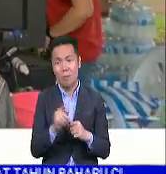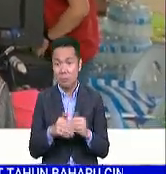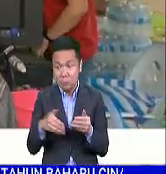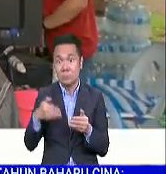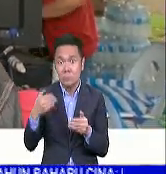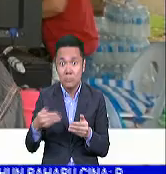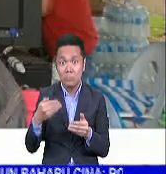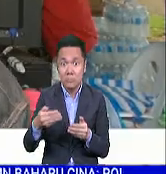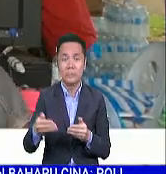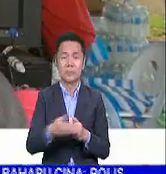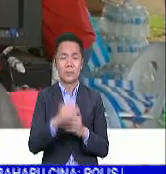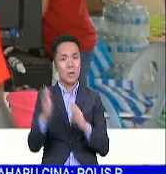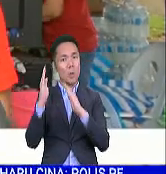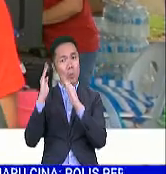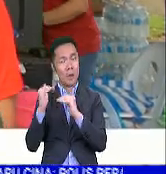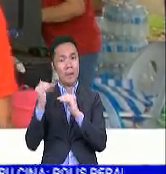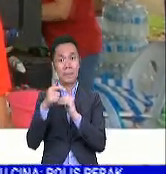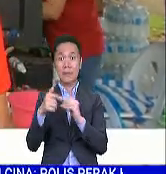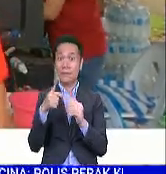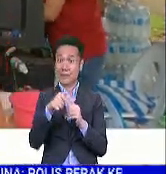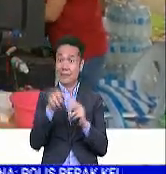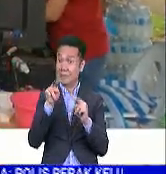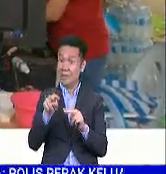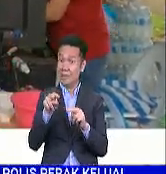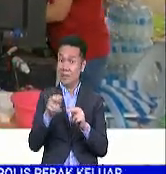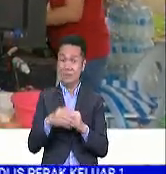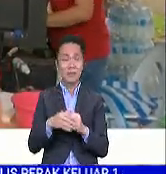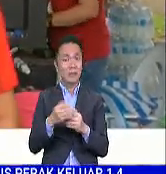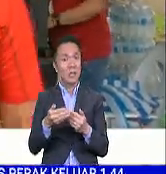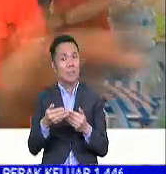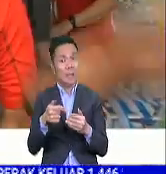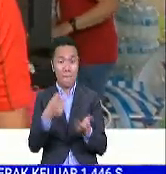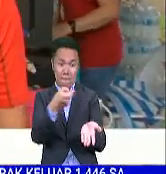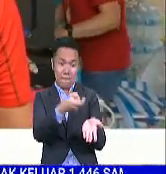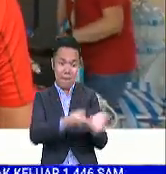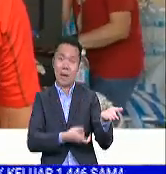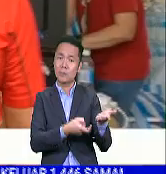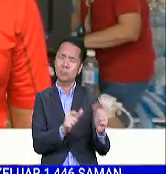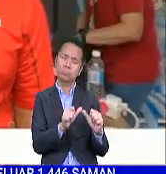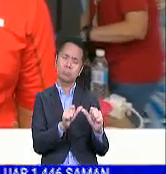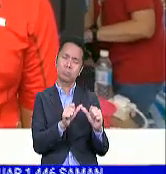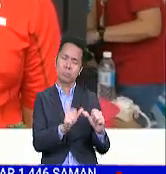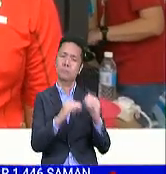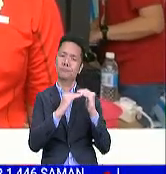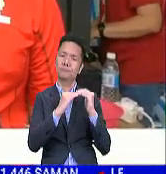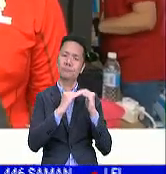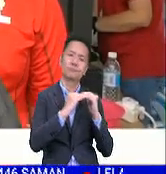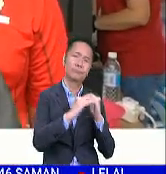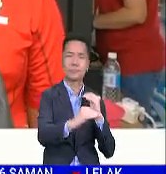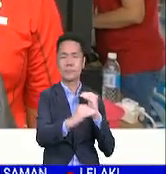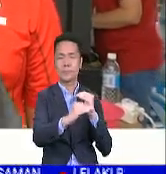PPNDKK supaya mantau, supaya diberi kelonggaran kepada rakyat Belaga, supaya harga ini di-maintain oleh